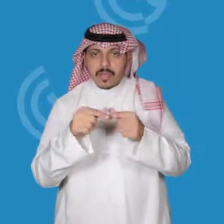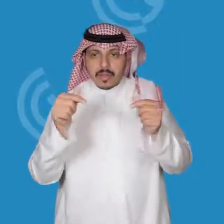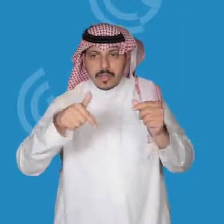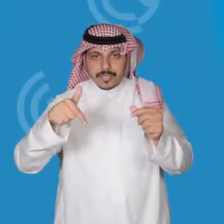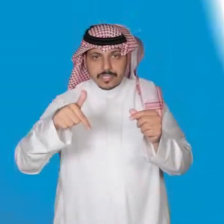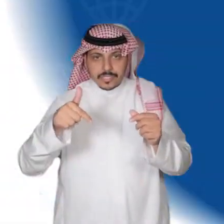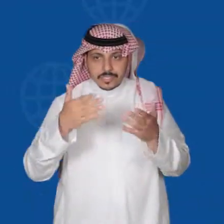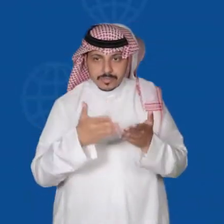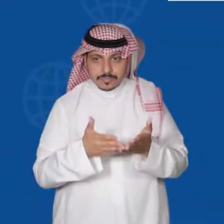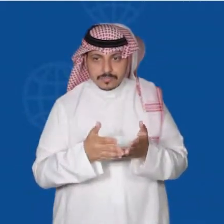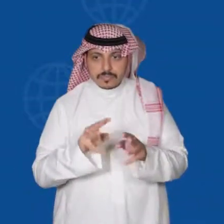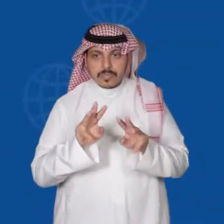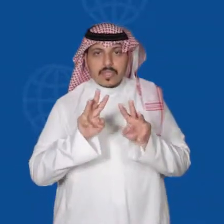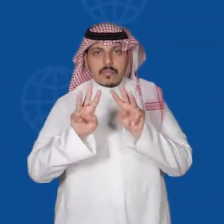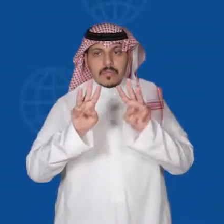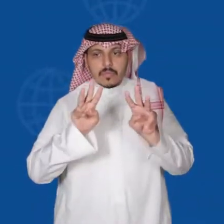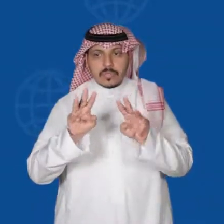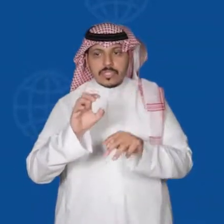الرابط